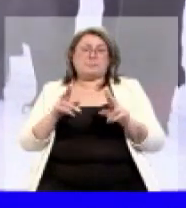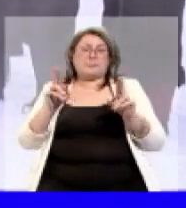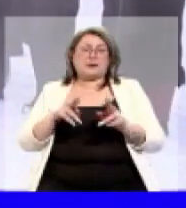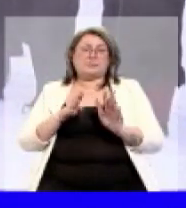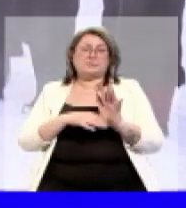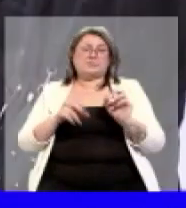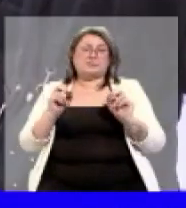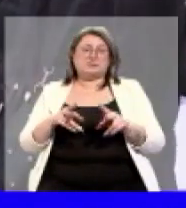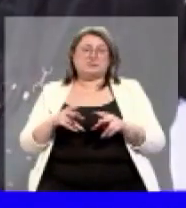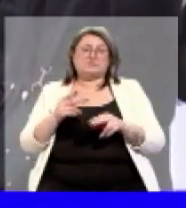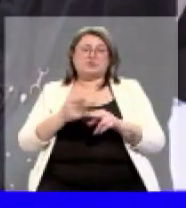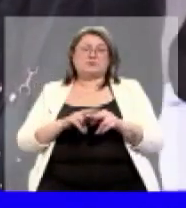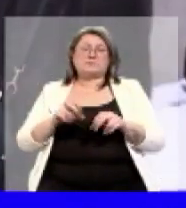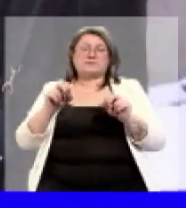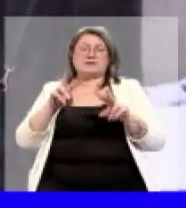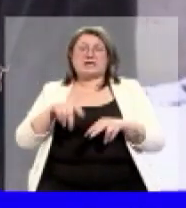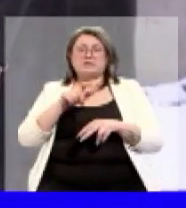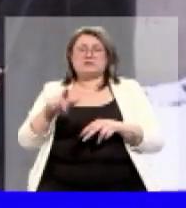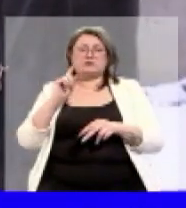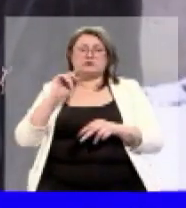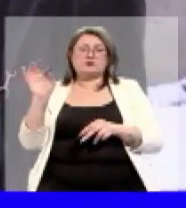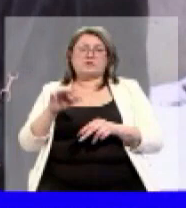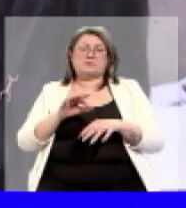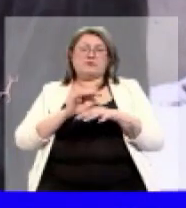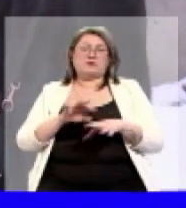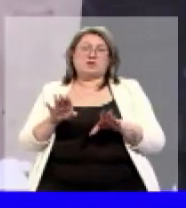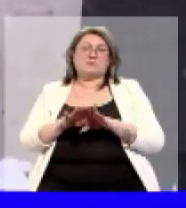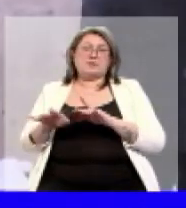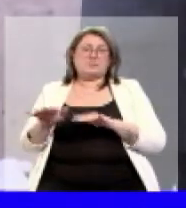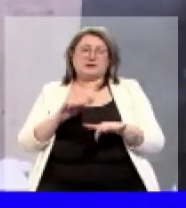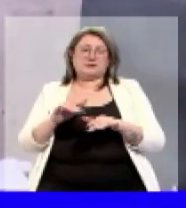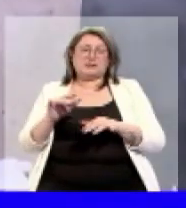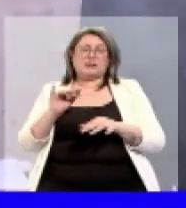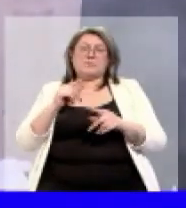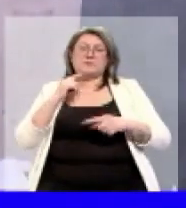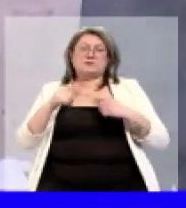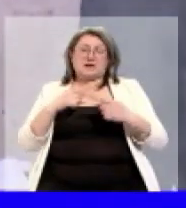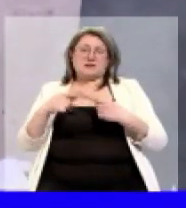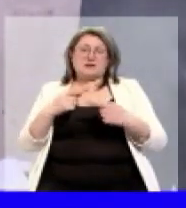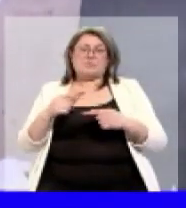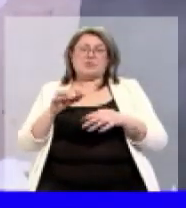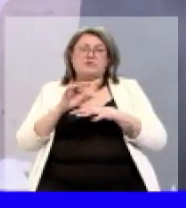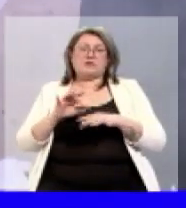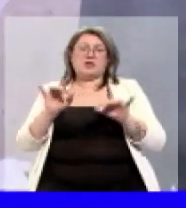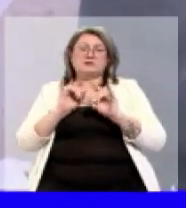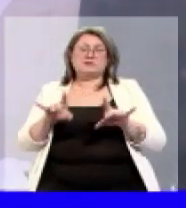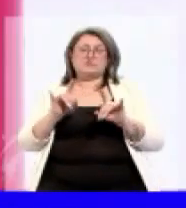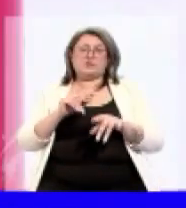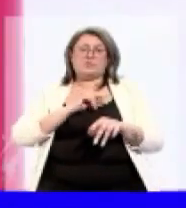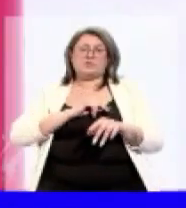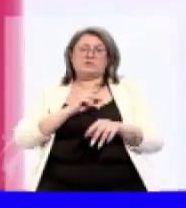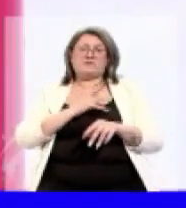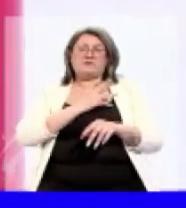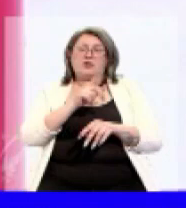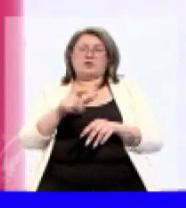себебі қарапайым қауіпсіздік ережелерін сақтамау болып табылады. Сондықтан да сала мамандары мұндай іс-шараларды жиі ұйымдастырып, еріктілермен